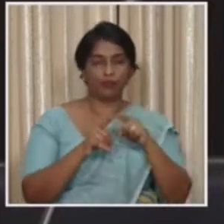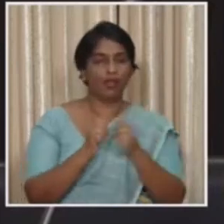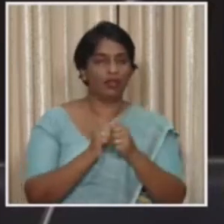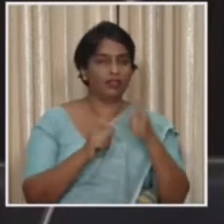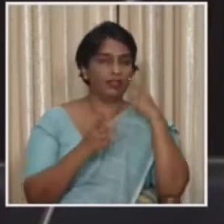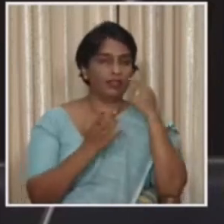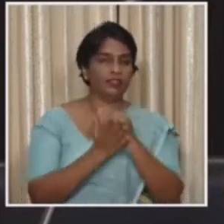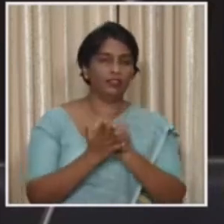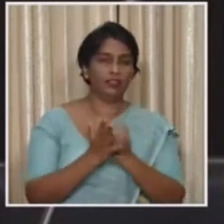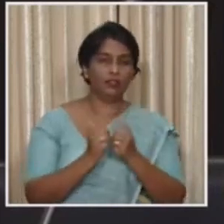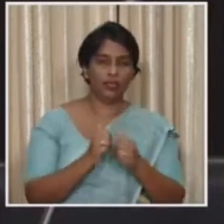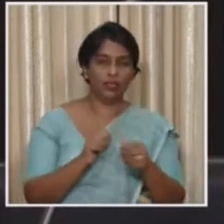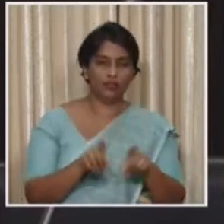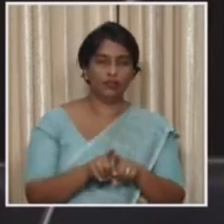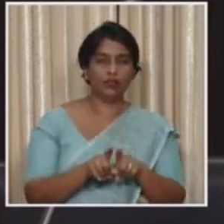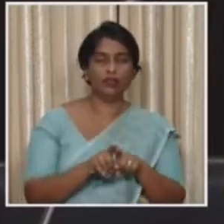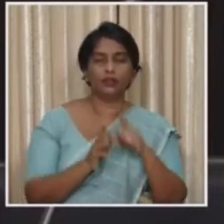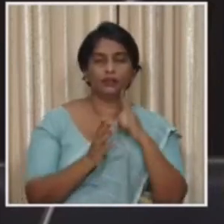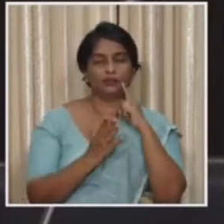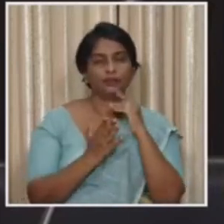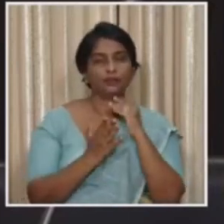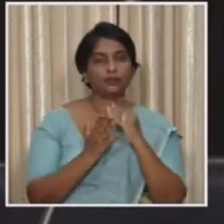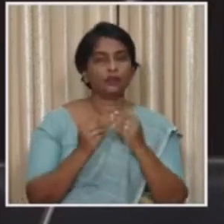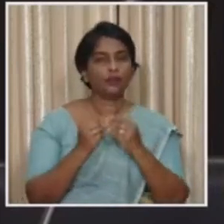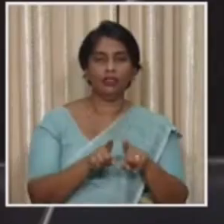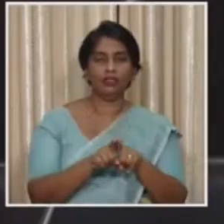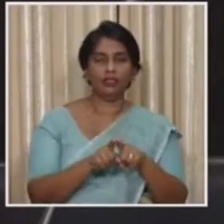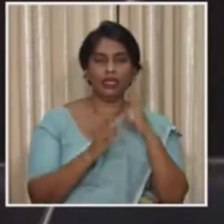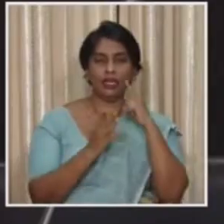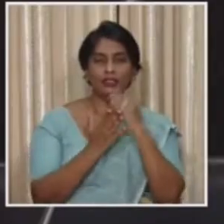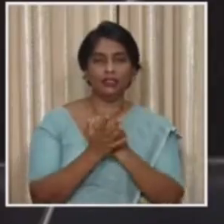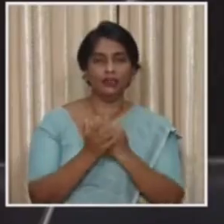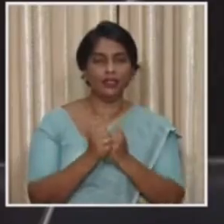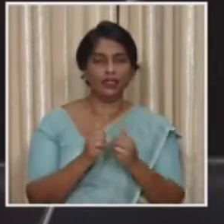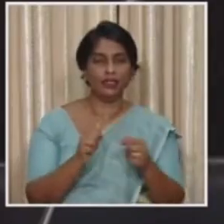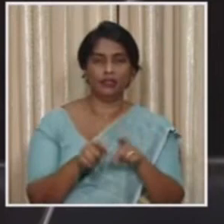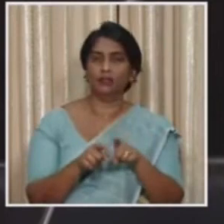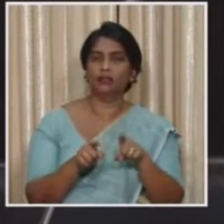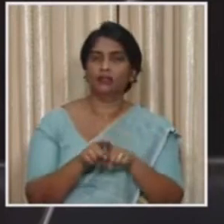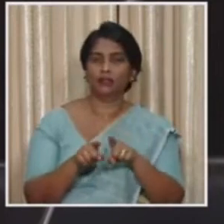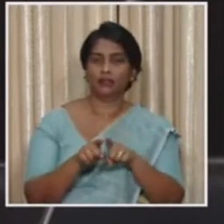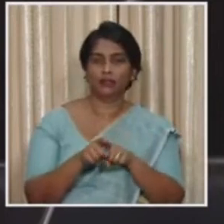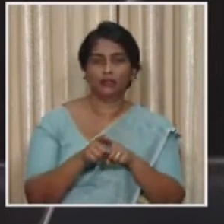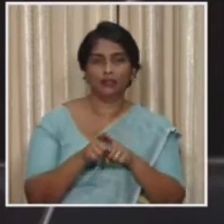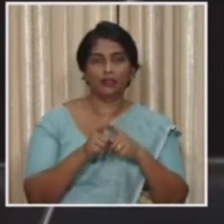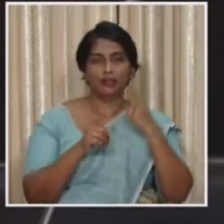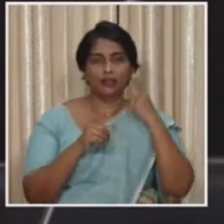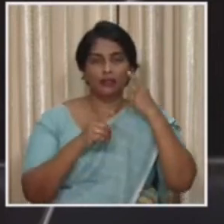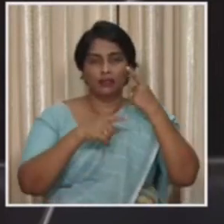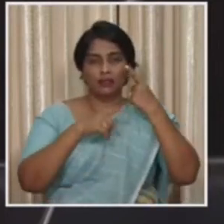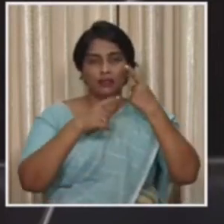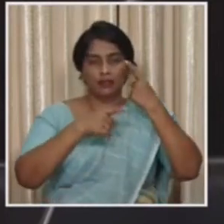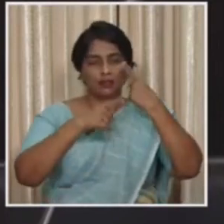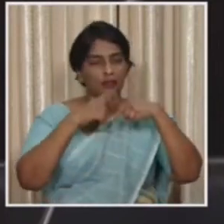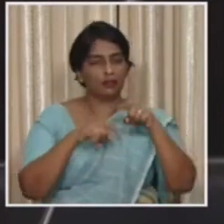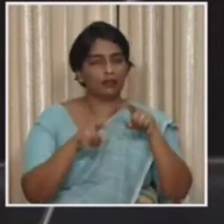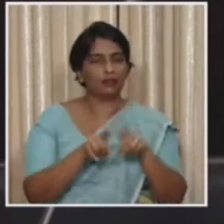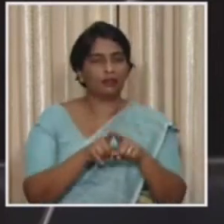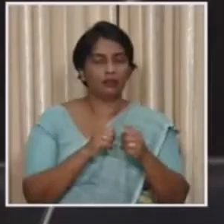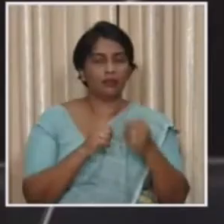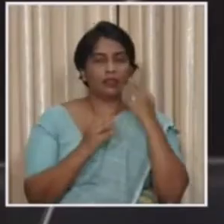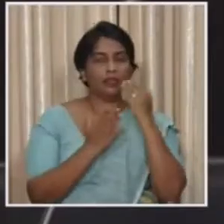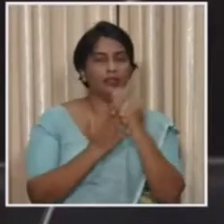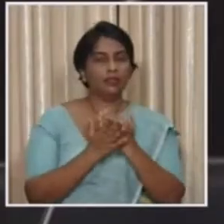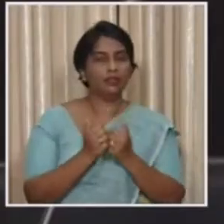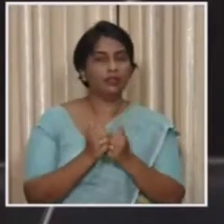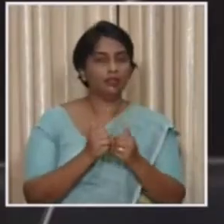அவர்கள் என்னோடு இந்த பாராளுமன்றத்திலே நாங்கள் இருந்த பொழுது 2001 பாராளுமன்ற உறுப்பினராக மக்களால் தெரிவு